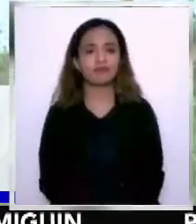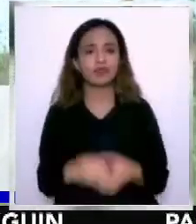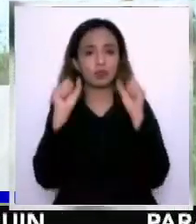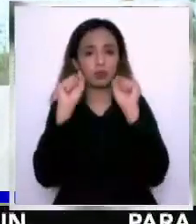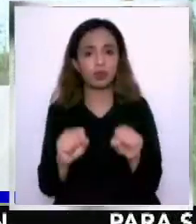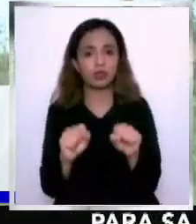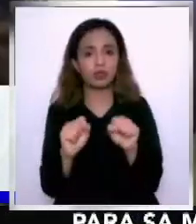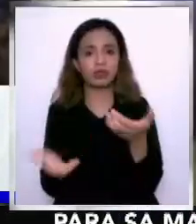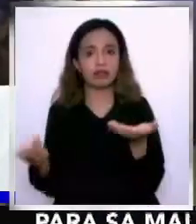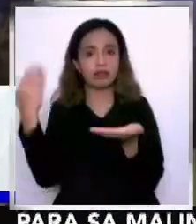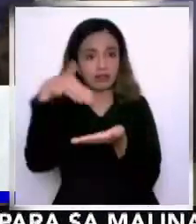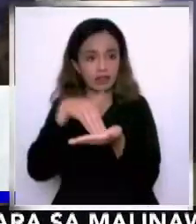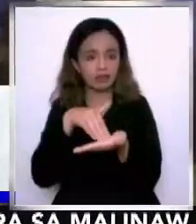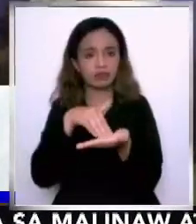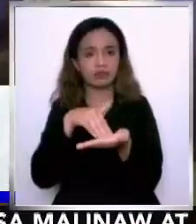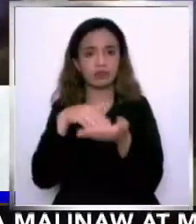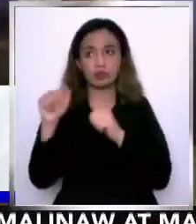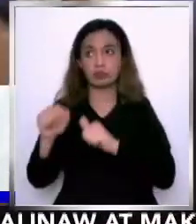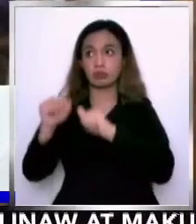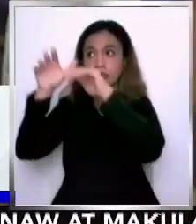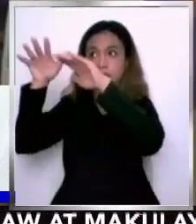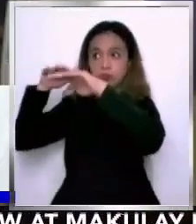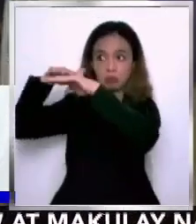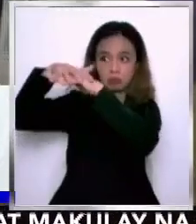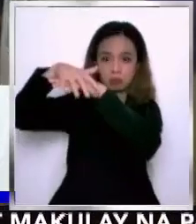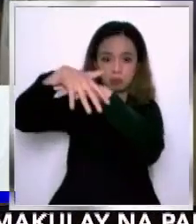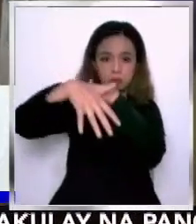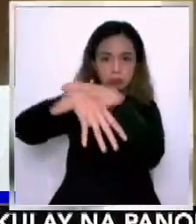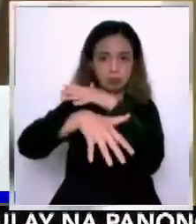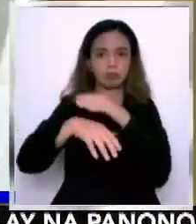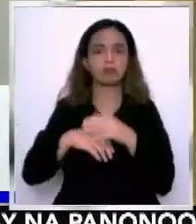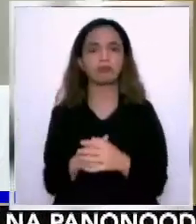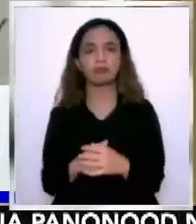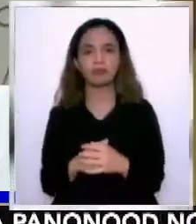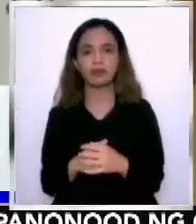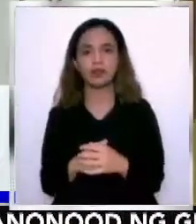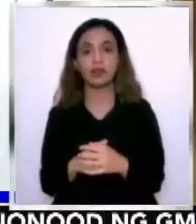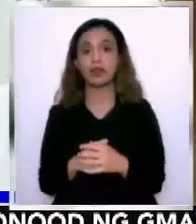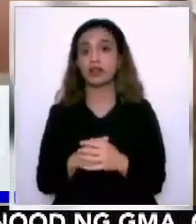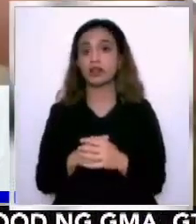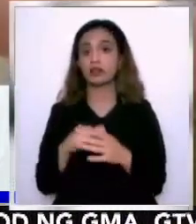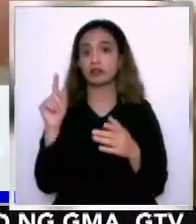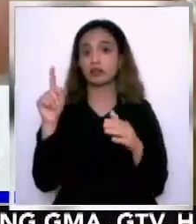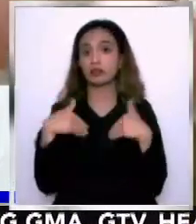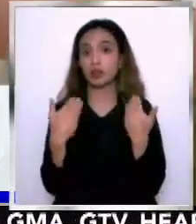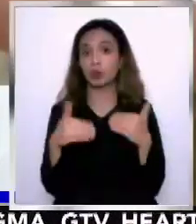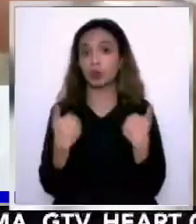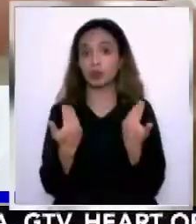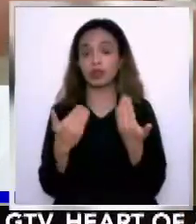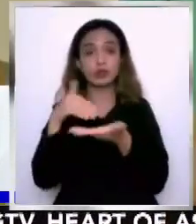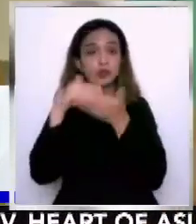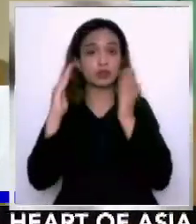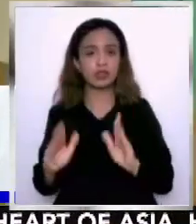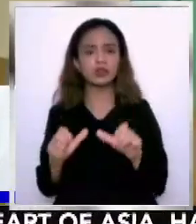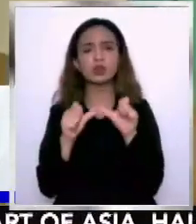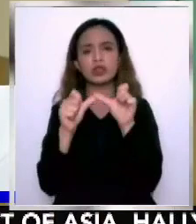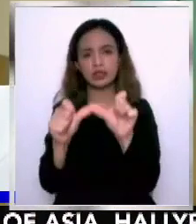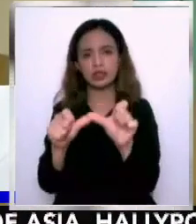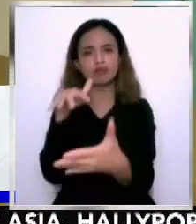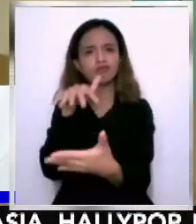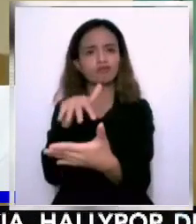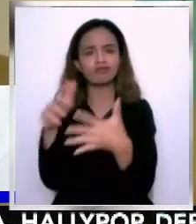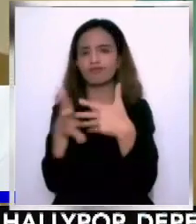ma'am, ng bundok. Tuloy pa rin ang pag-aaral ng mga bata kahit nasa evacuation center na. Kahit ganun